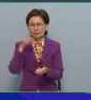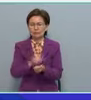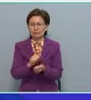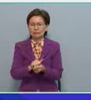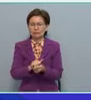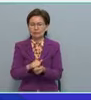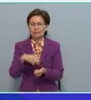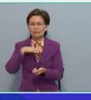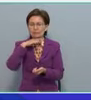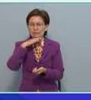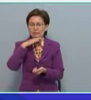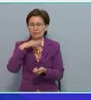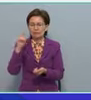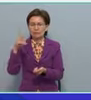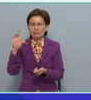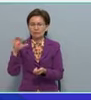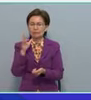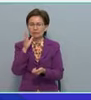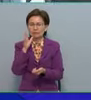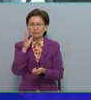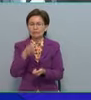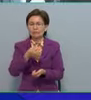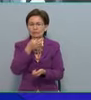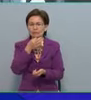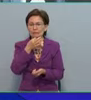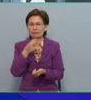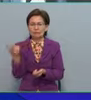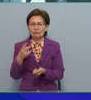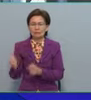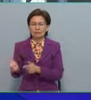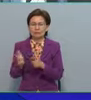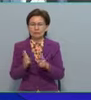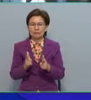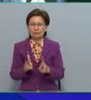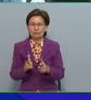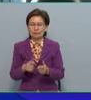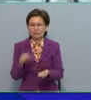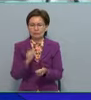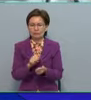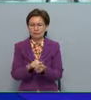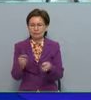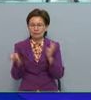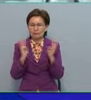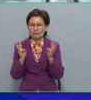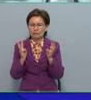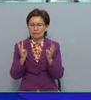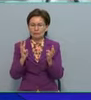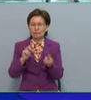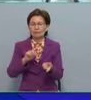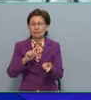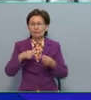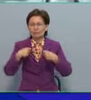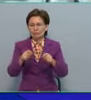қыс маусымына ертерек қамдануға кеңес береді. Себебі қыс ортасында қатты отынның бағасын алыпсатар ағайын асқақтатып жіберетіні